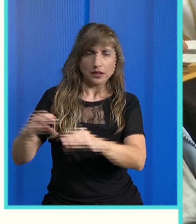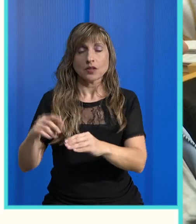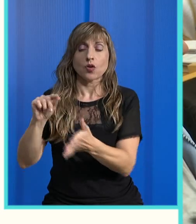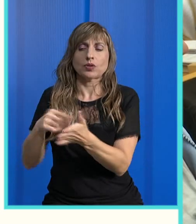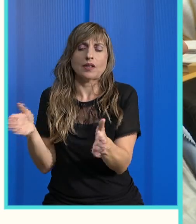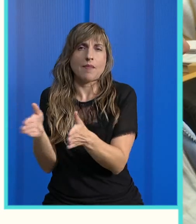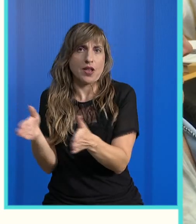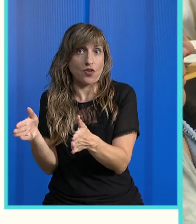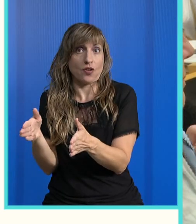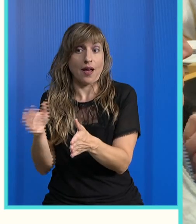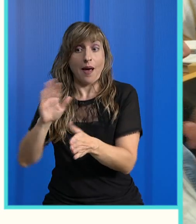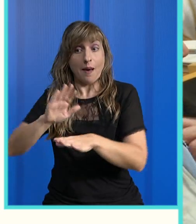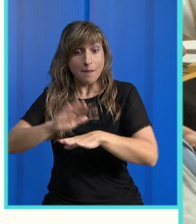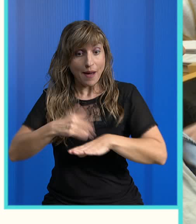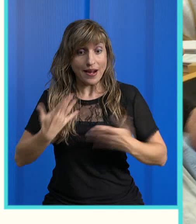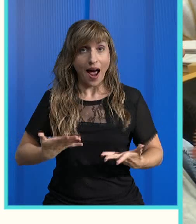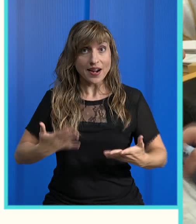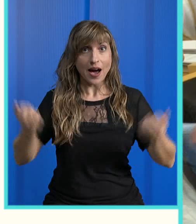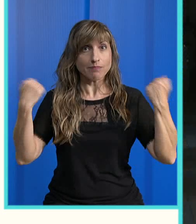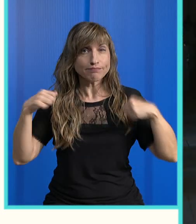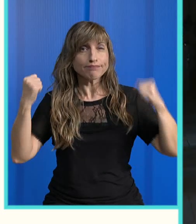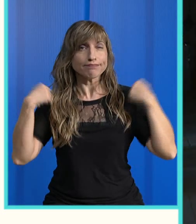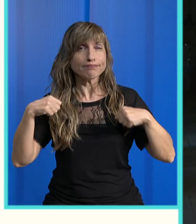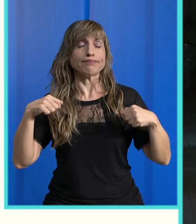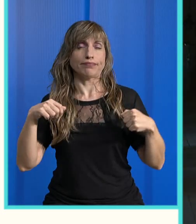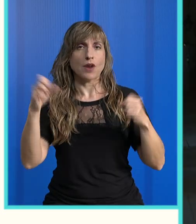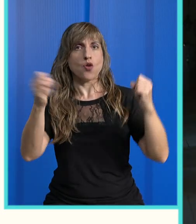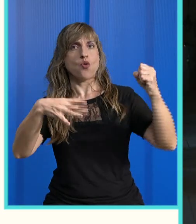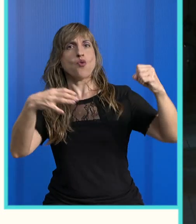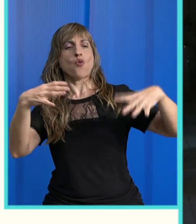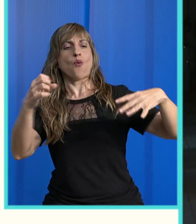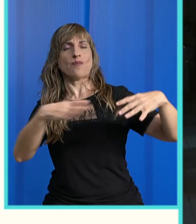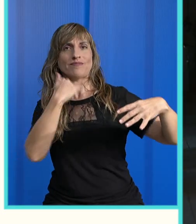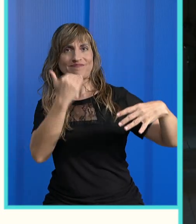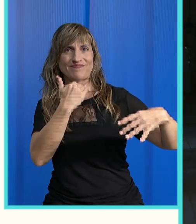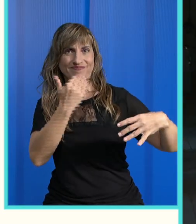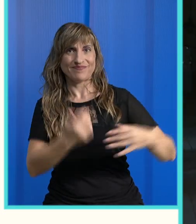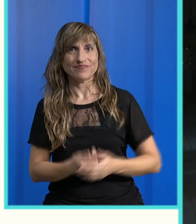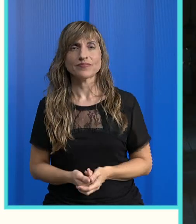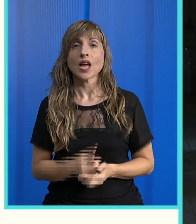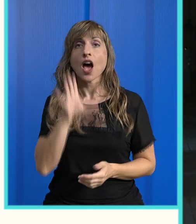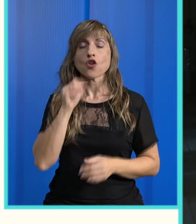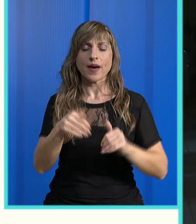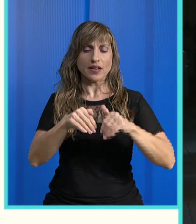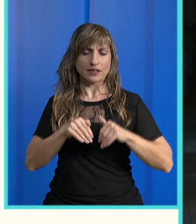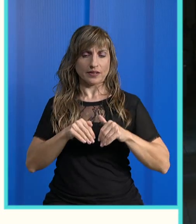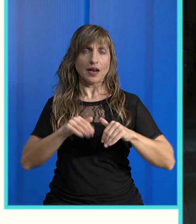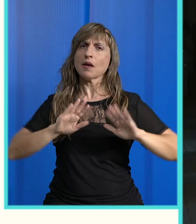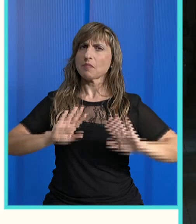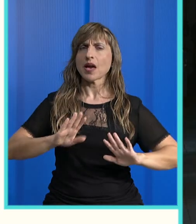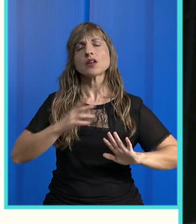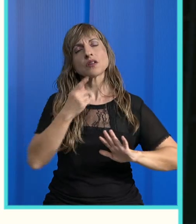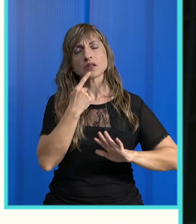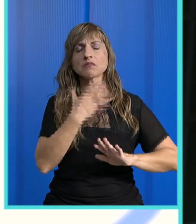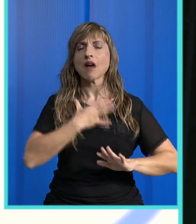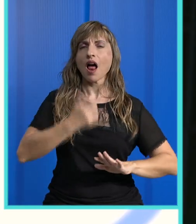que fes possible que locals com el Mainón tinguessin llum. El govern ha optat per abstenir-se però de forma constructiva en paraules